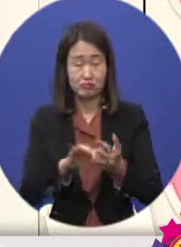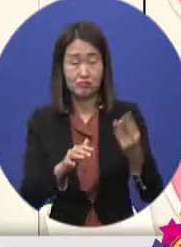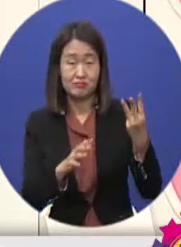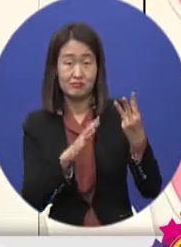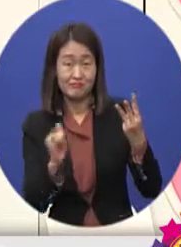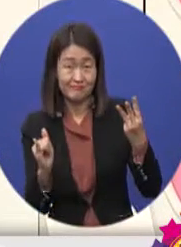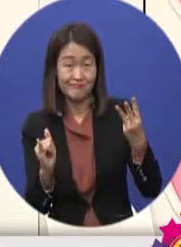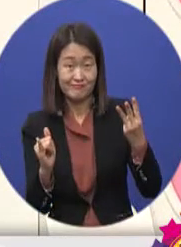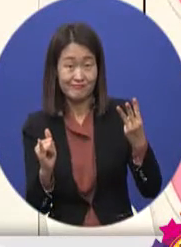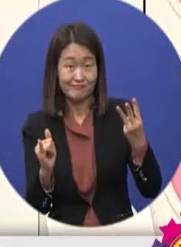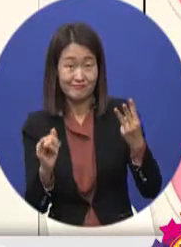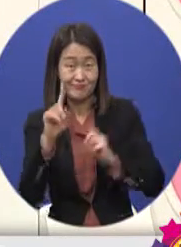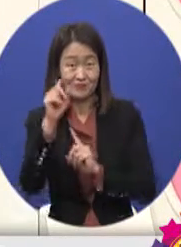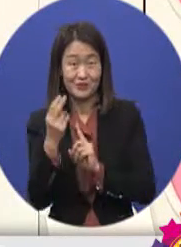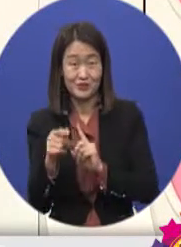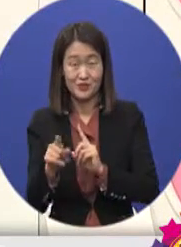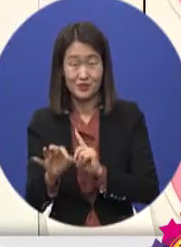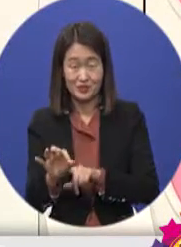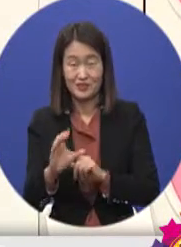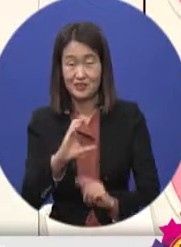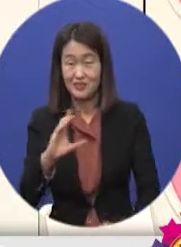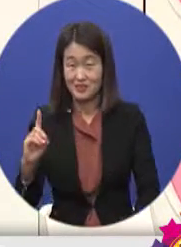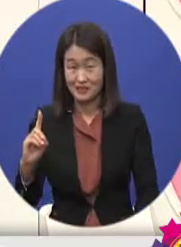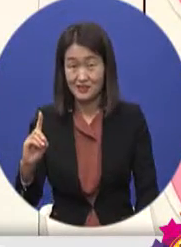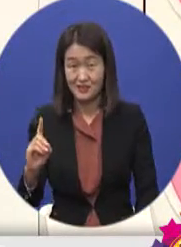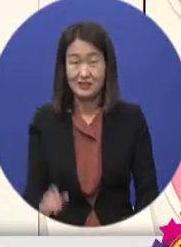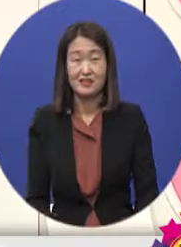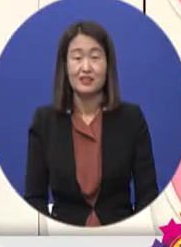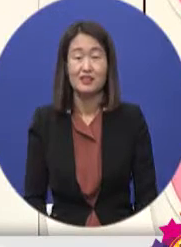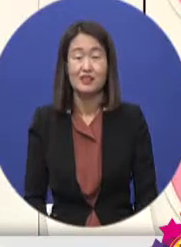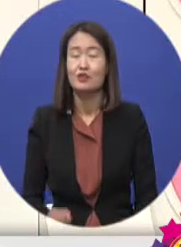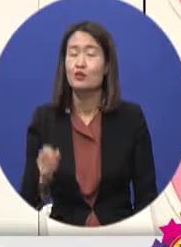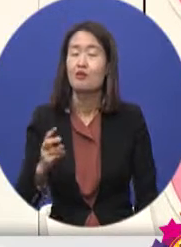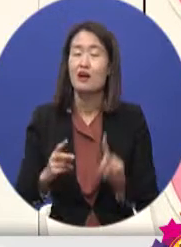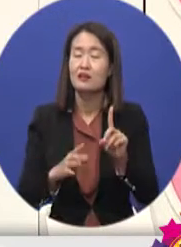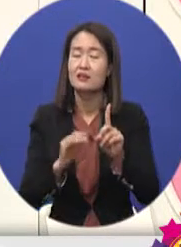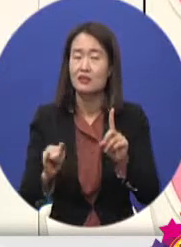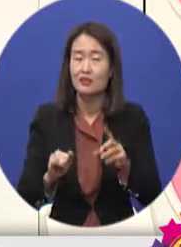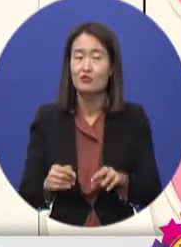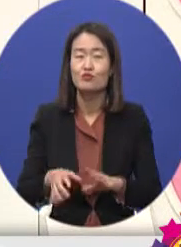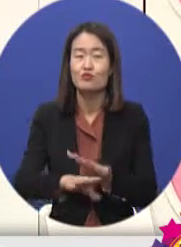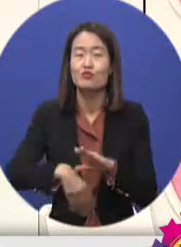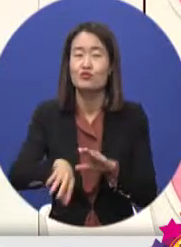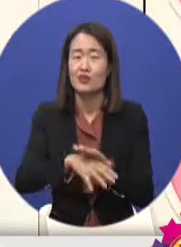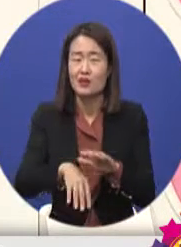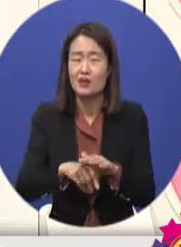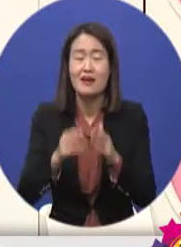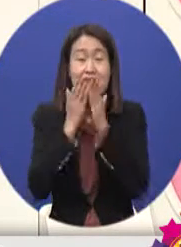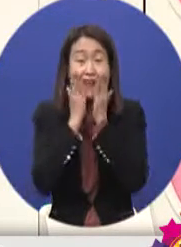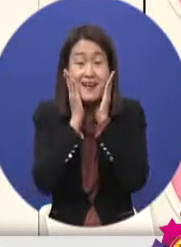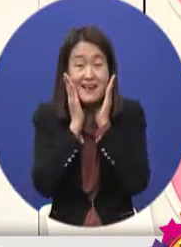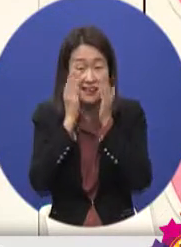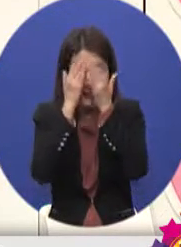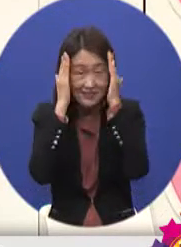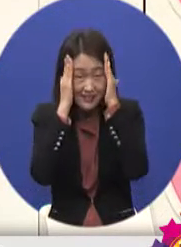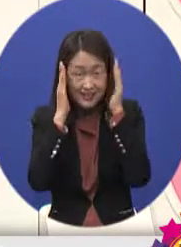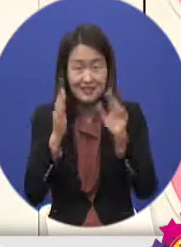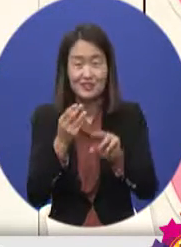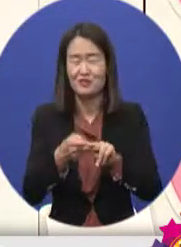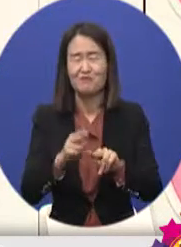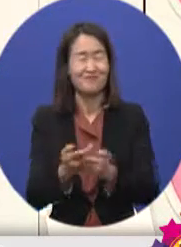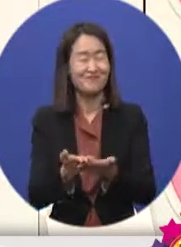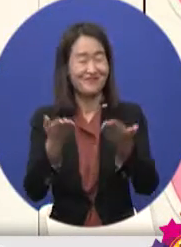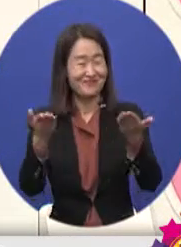분을 저 이효정의 메들리 CD를 보내드리고요. 그리고 또 한 분을 추첨을 통해서 마스크팩을 한 분께